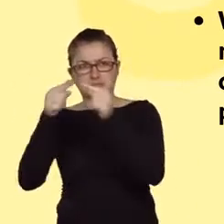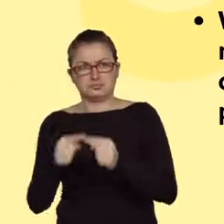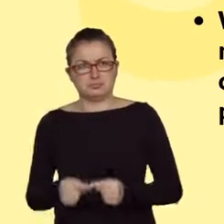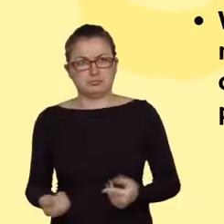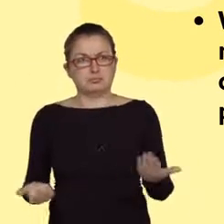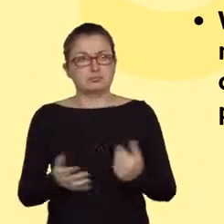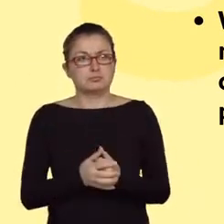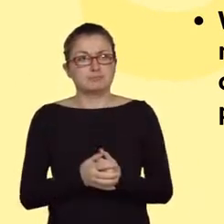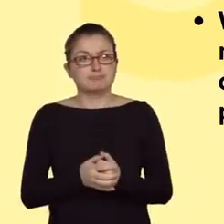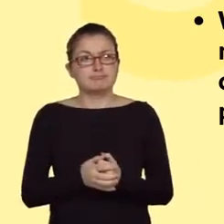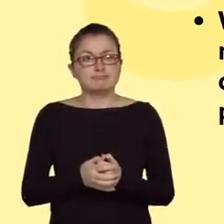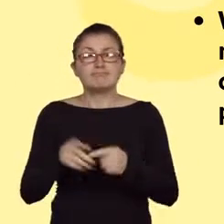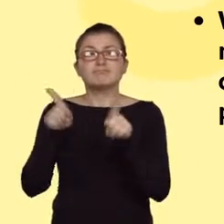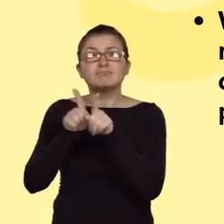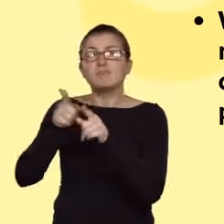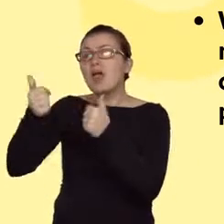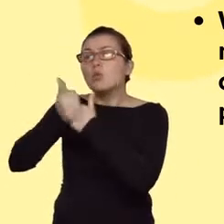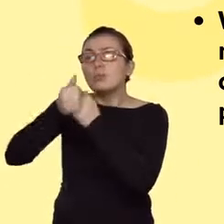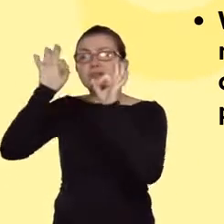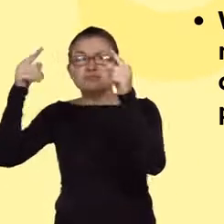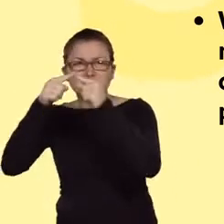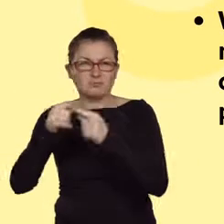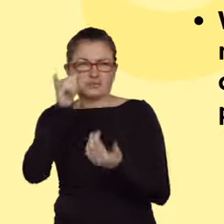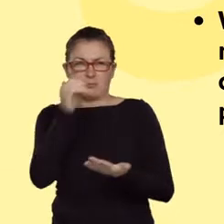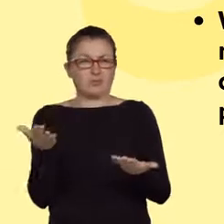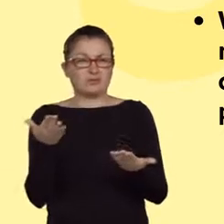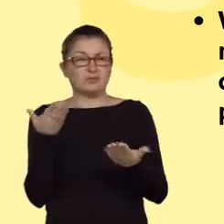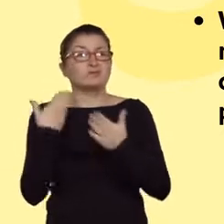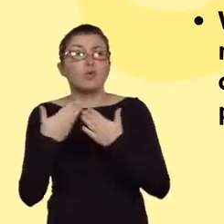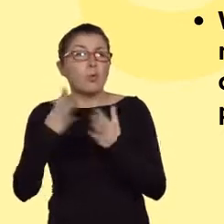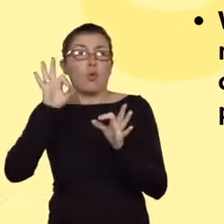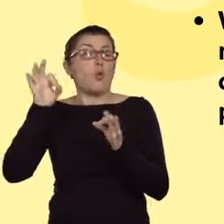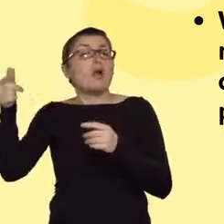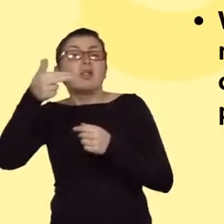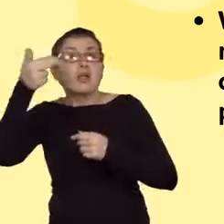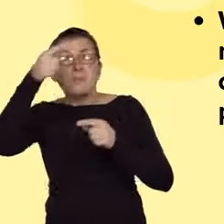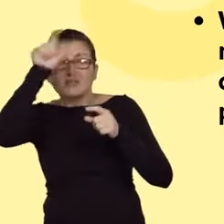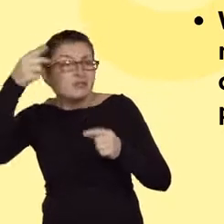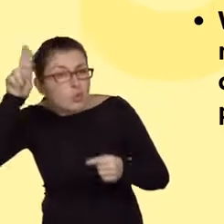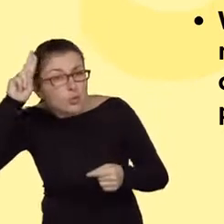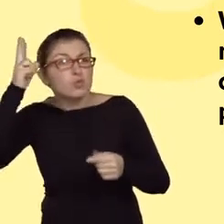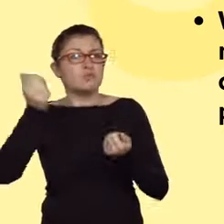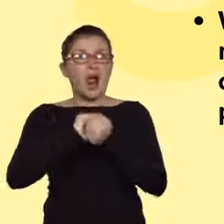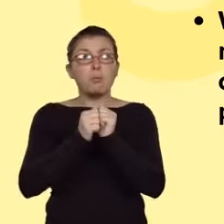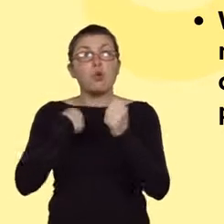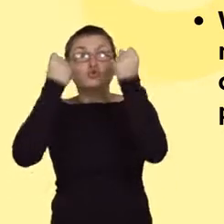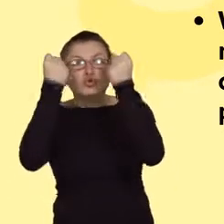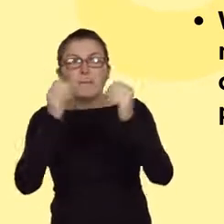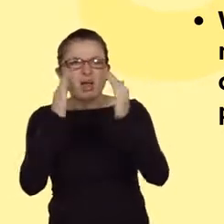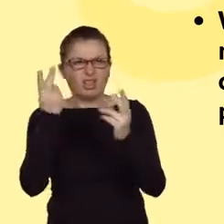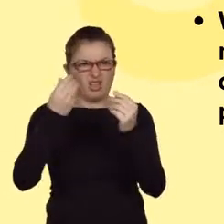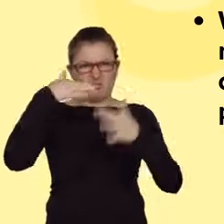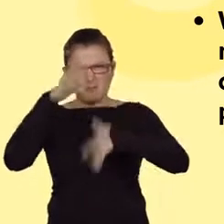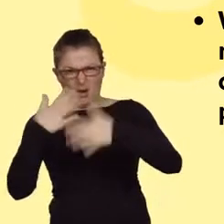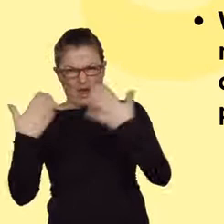niejednokrotnie wynika z niezrozumienia polecenia lub braku konsekwencji. Niektórzy sami sobie przeczą. W pierwszym przykładzie właściwie